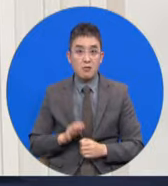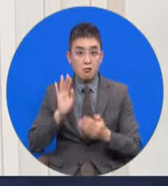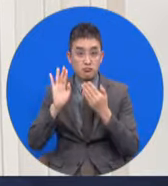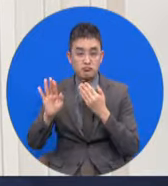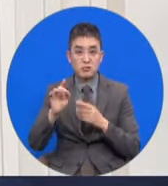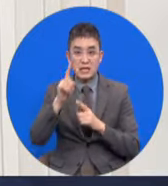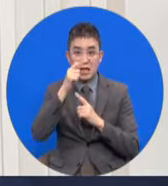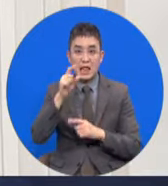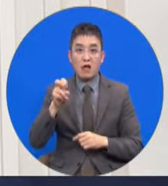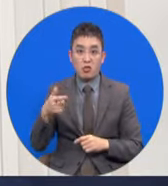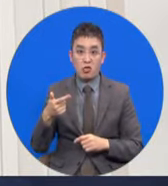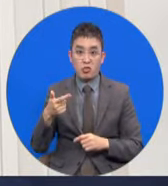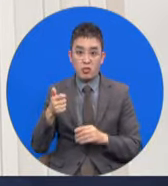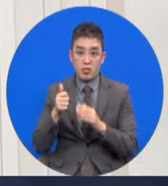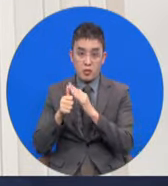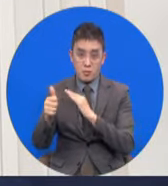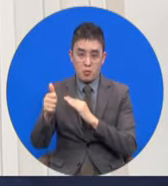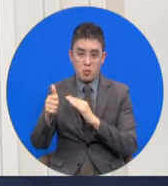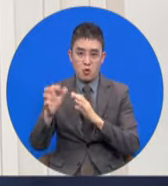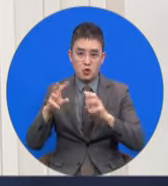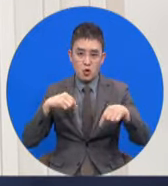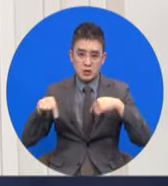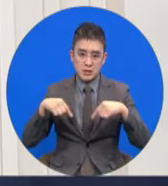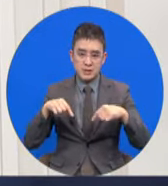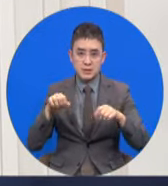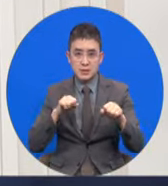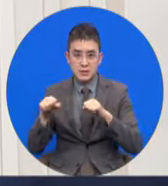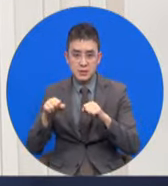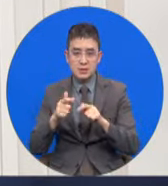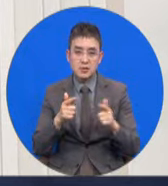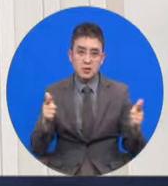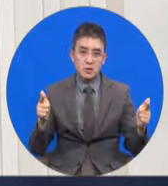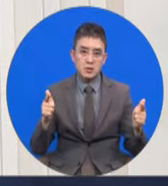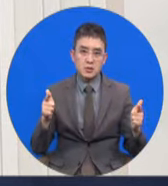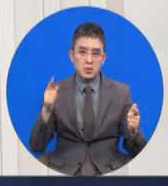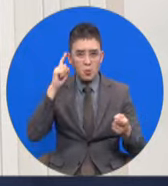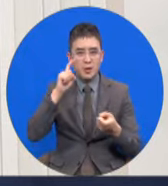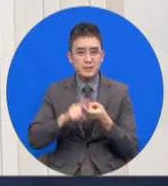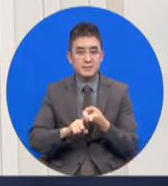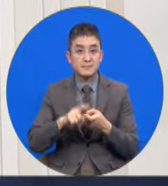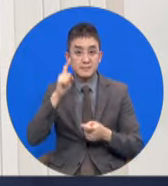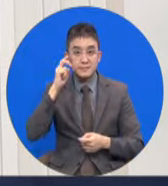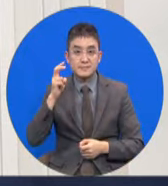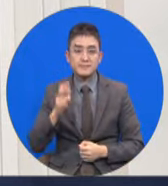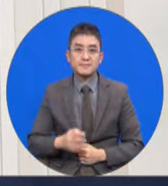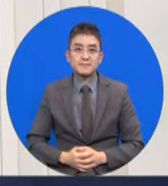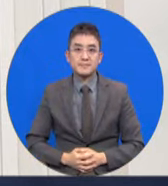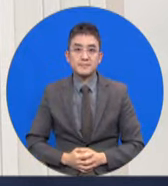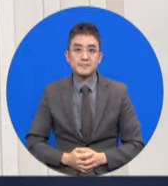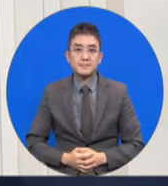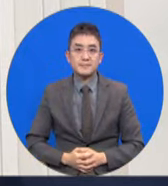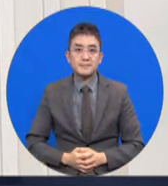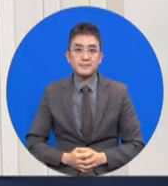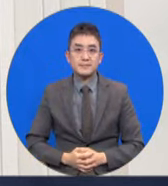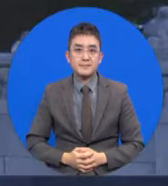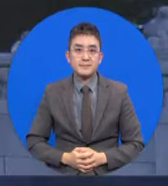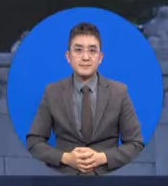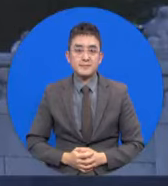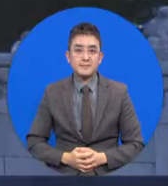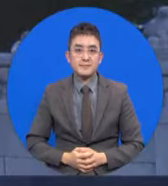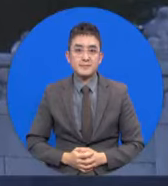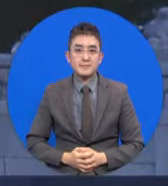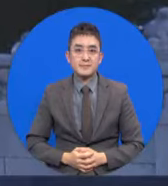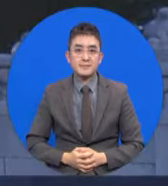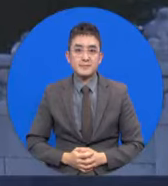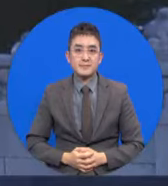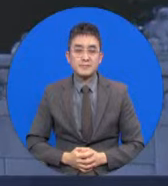대표 개인의 어떤 정치적 행보 이런 부분들도 관심 포인트가 될 것 같습니다. 예, 그런가 하면 김영주 의원님